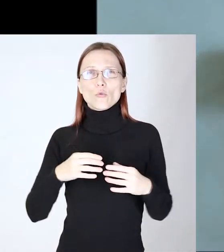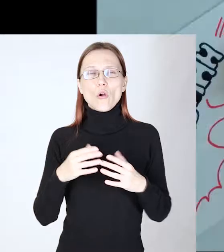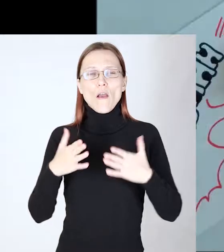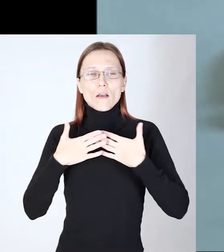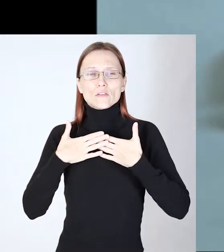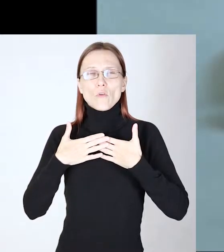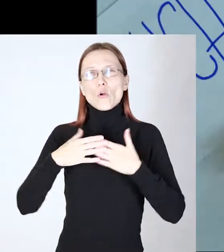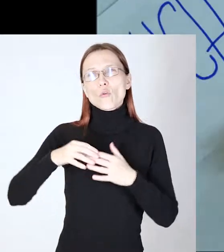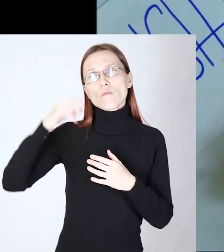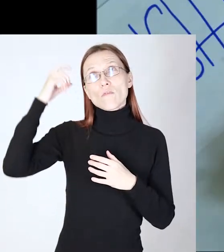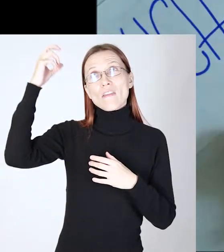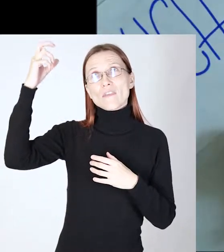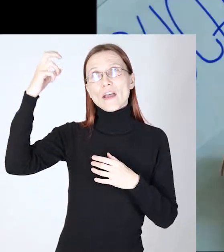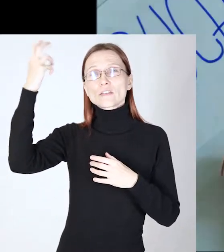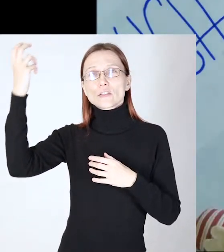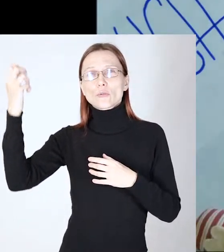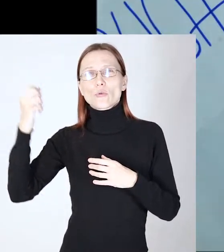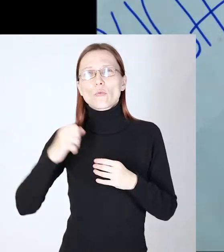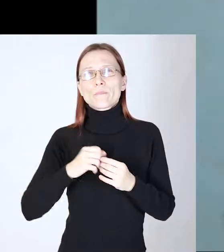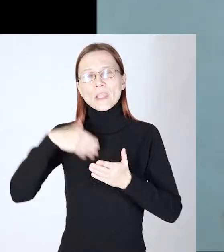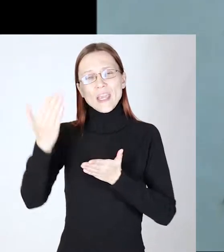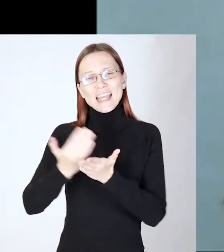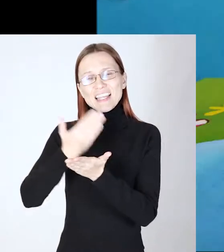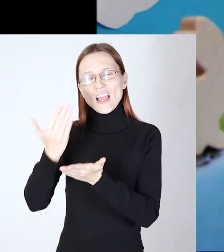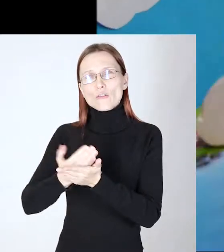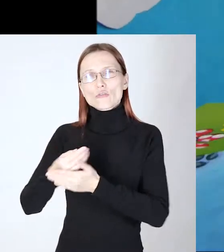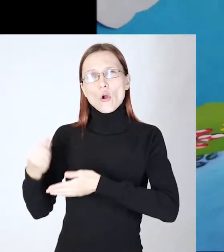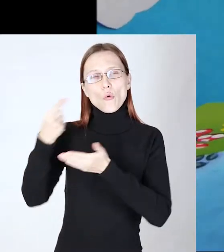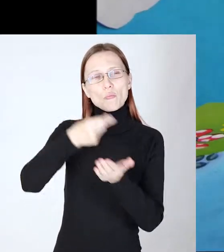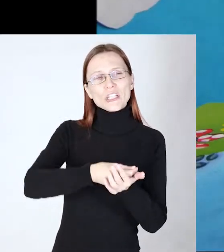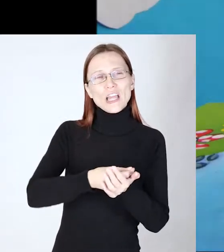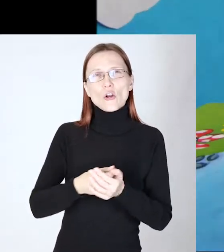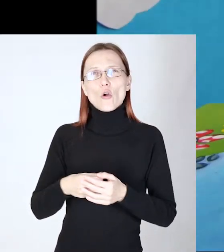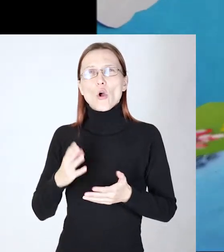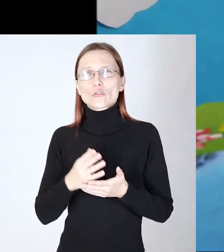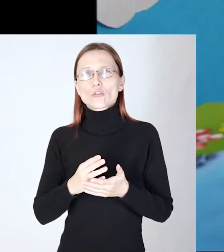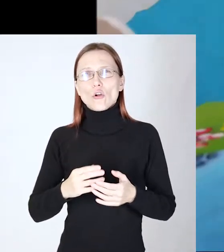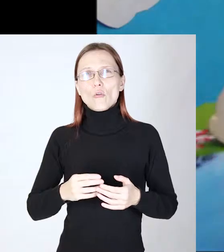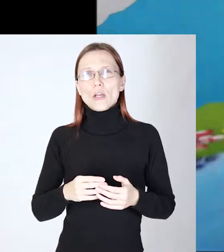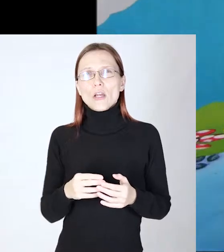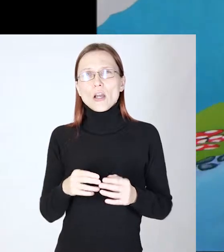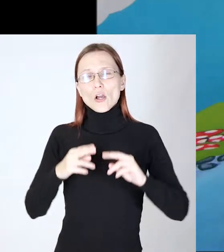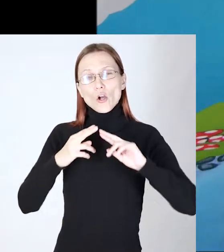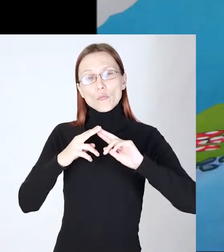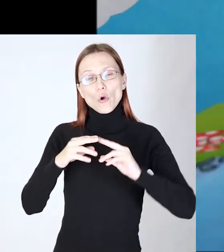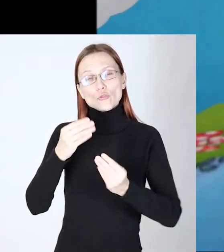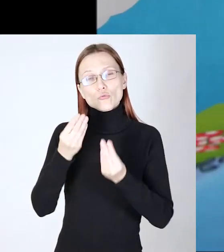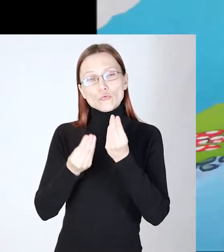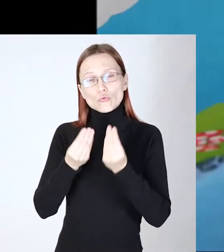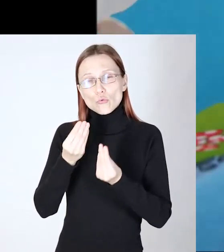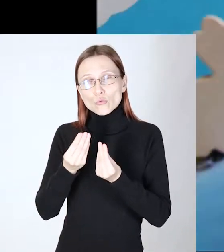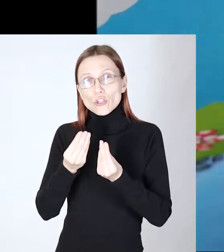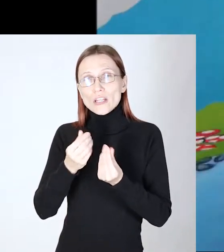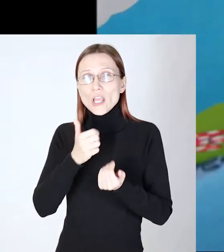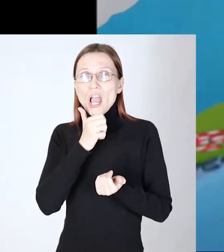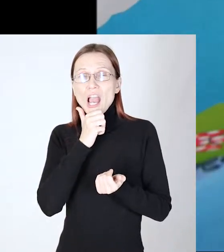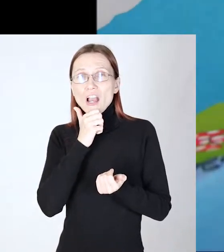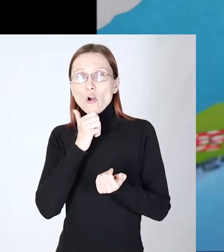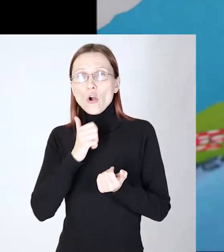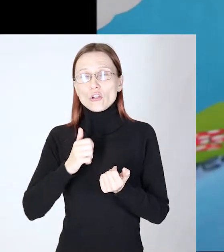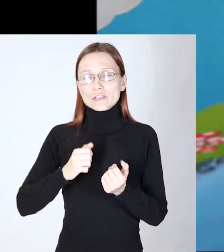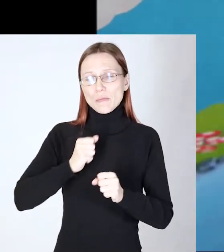fantáziu a takou ďalšou pridanou hodnotou je to, že zisťujú, aká je tá práca v profesionálnych médiách